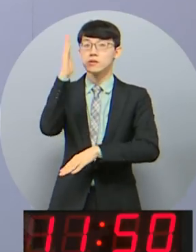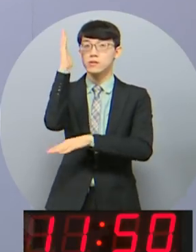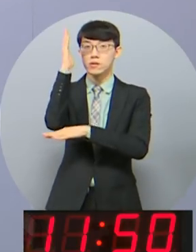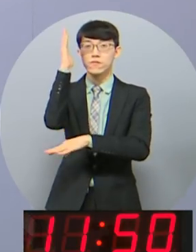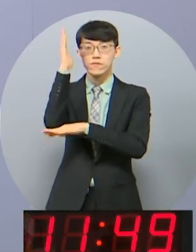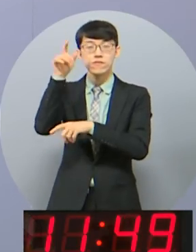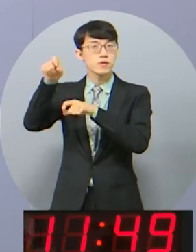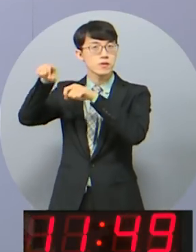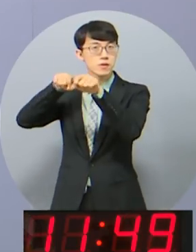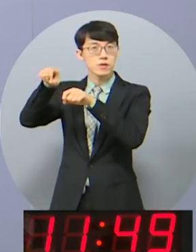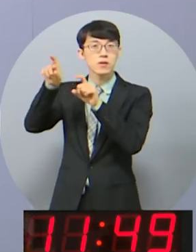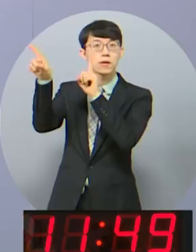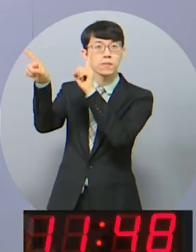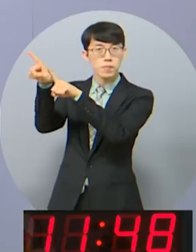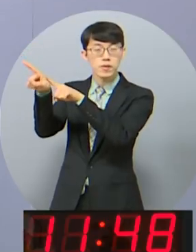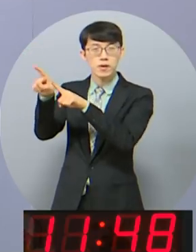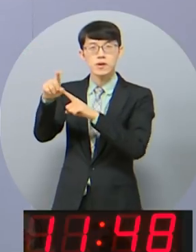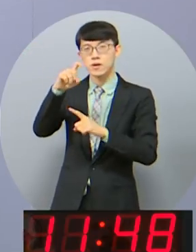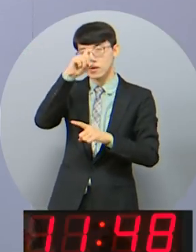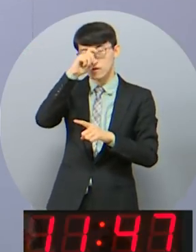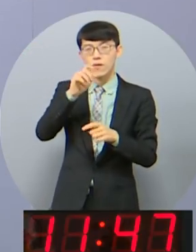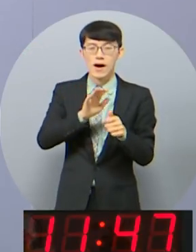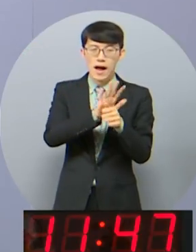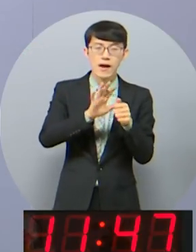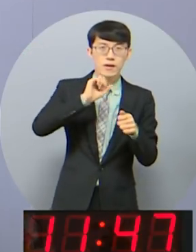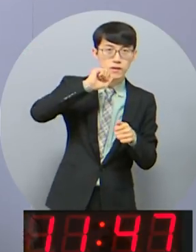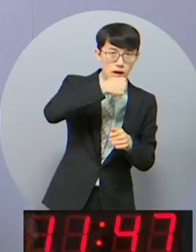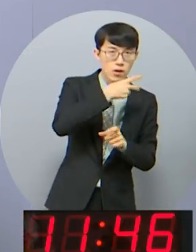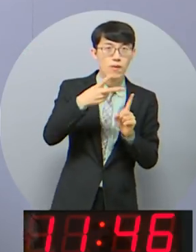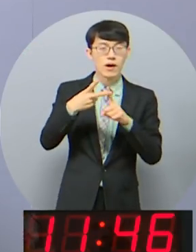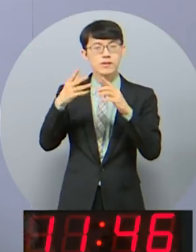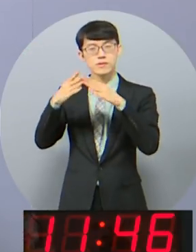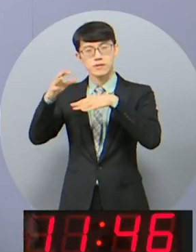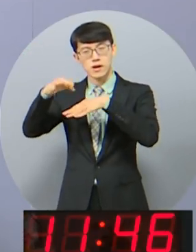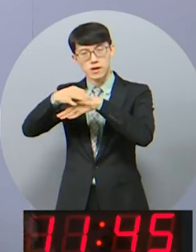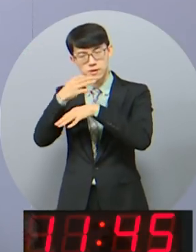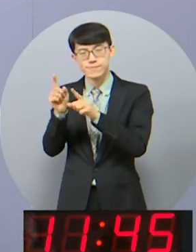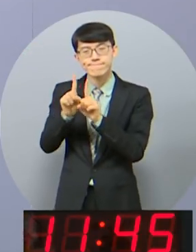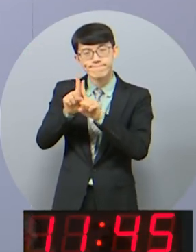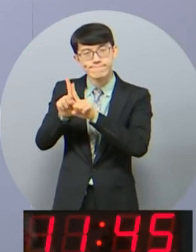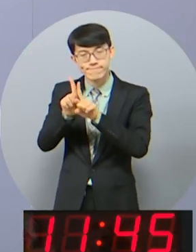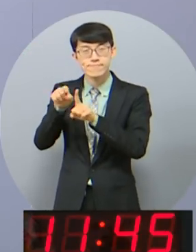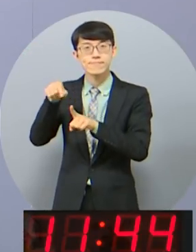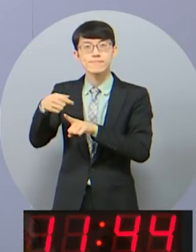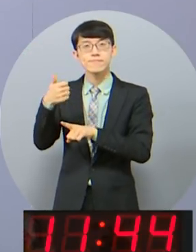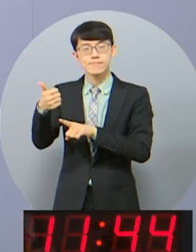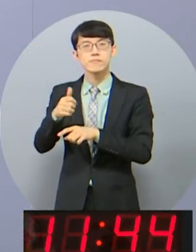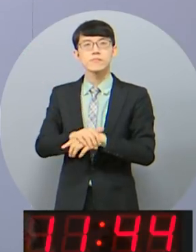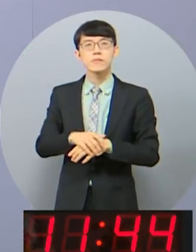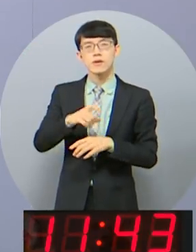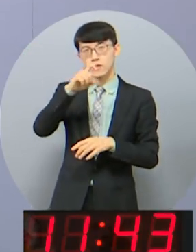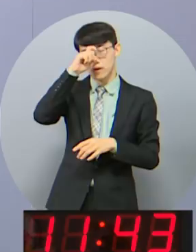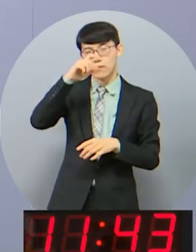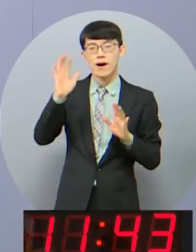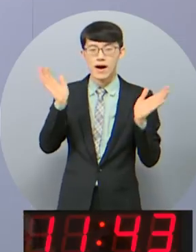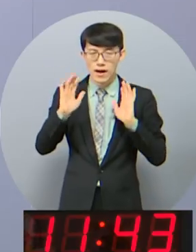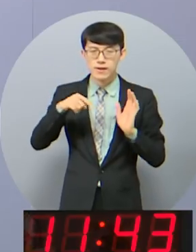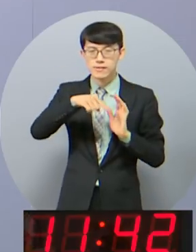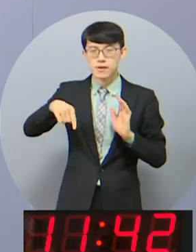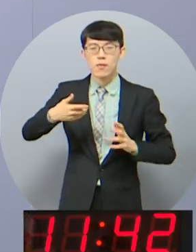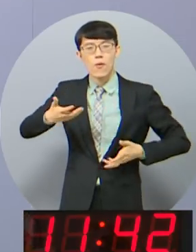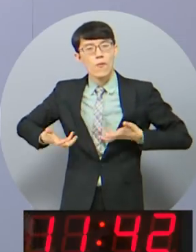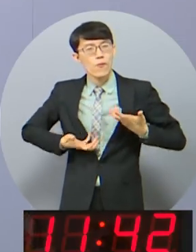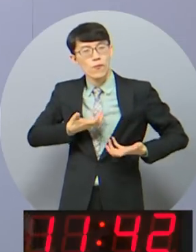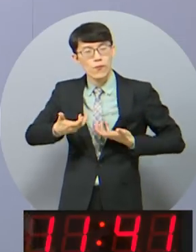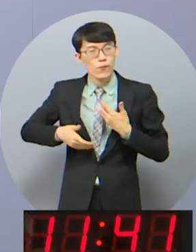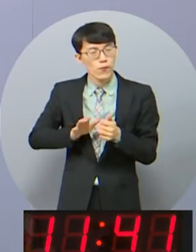湾与关心家人的初心，过好的生活，让下一代在有家庭温暖、社会和谐